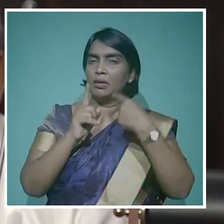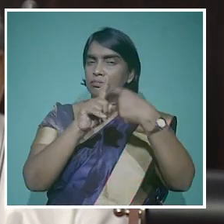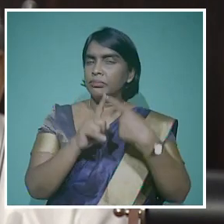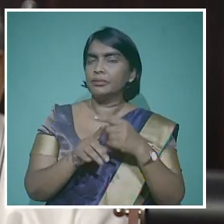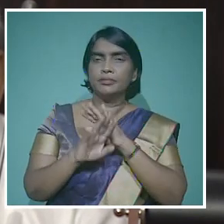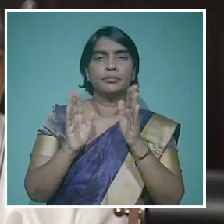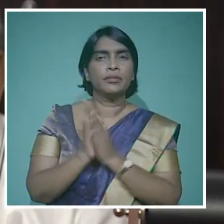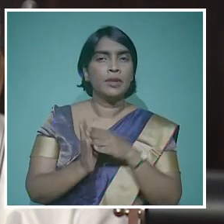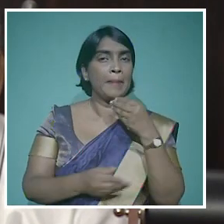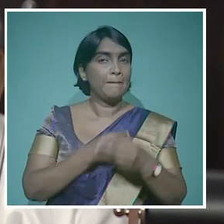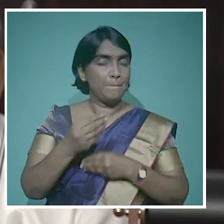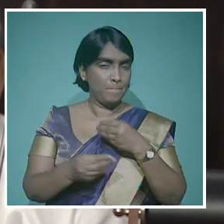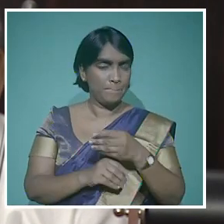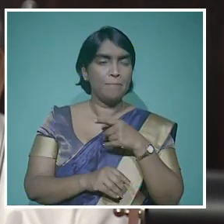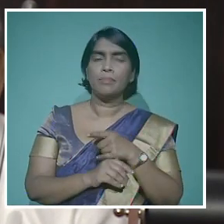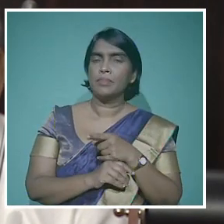කරන ලබන කර්මාන්ත